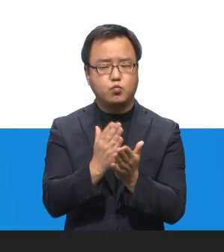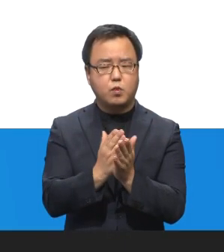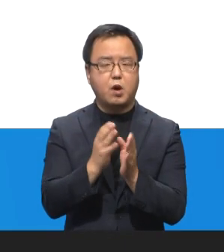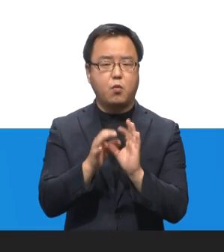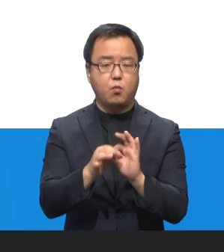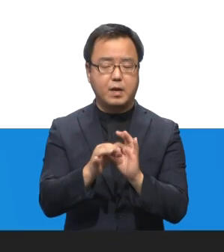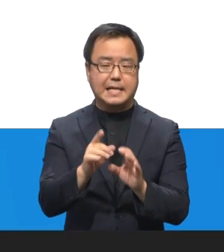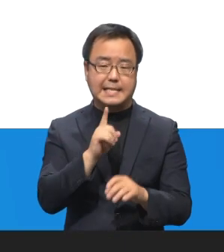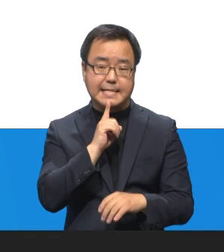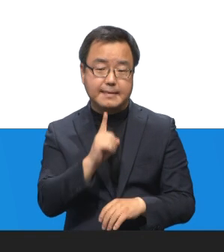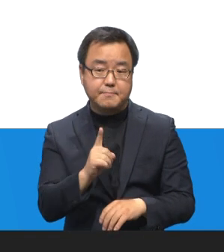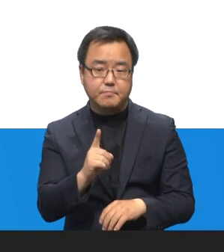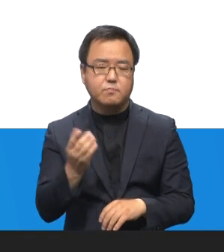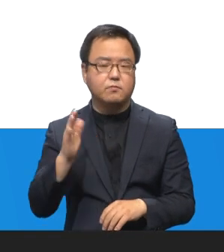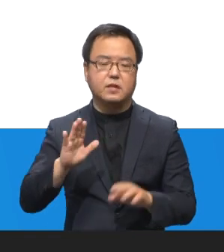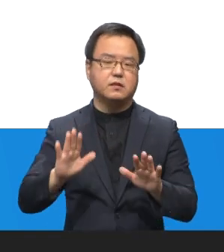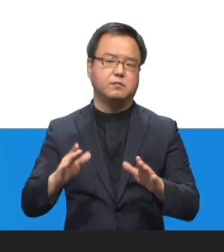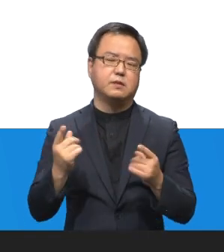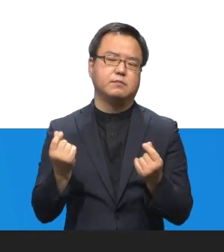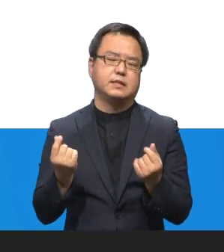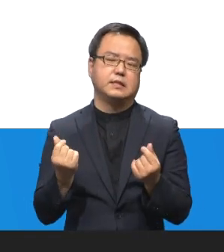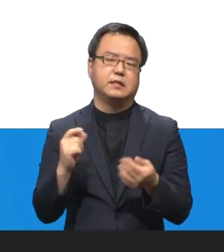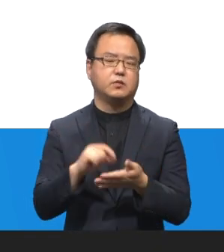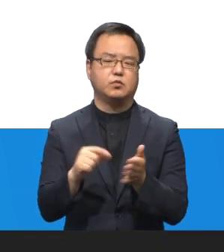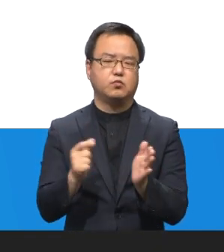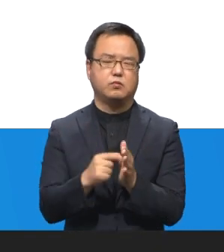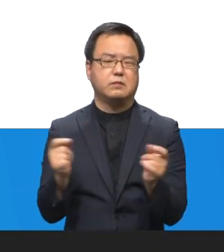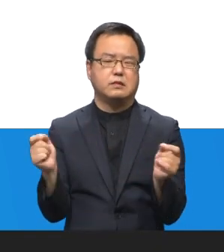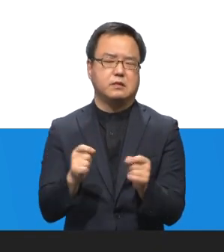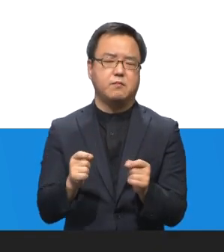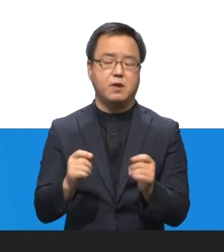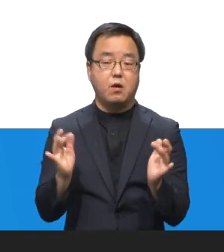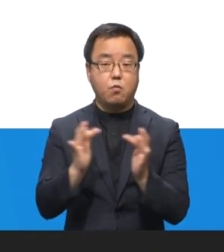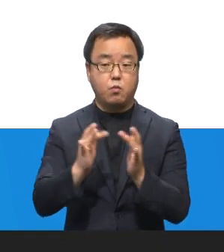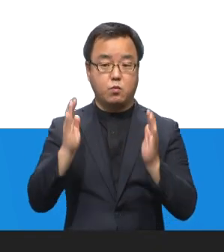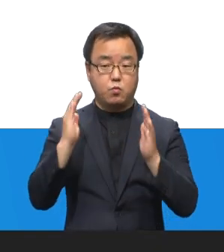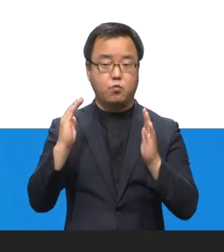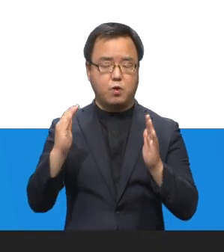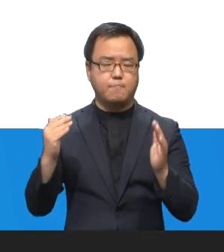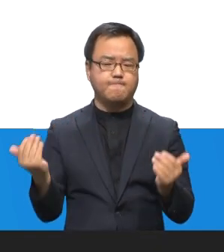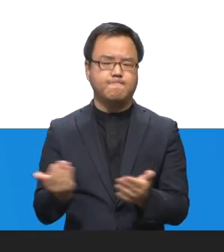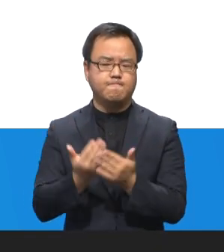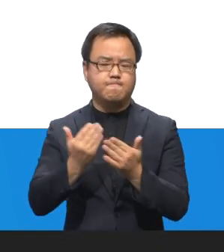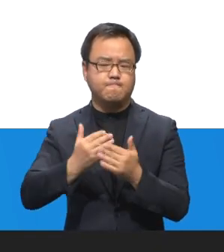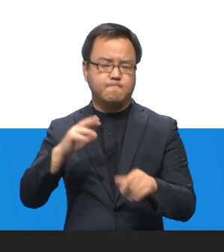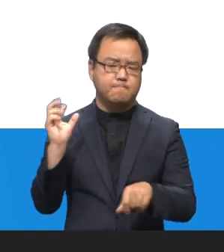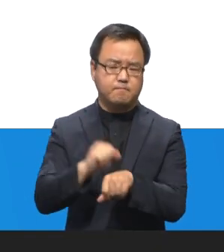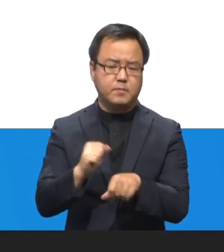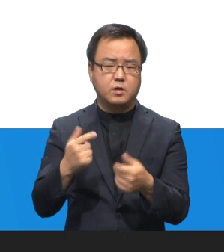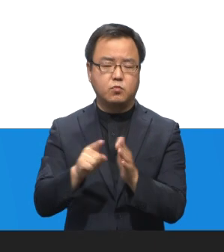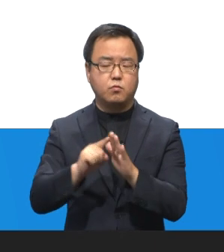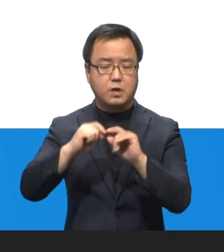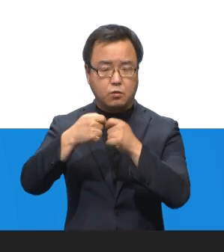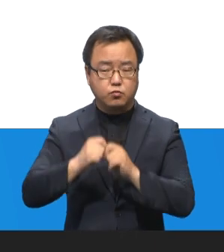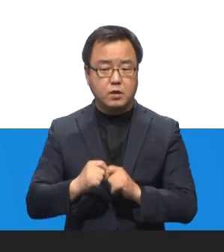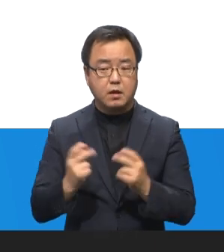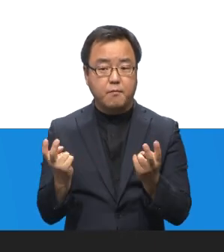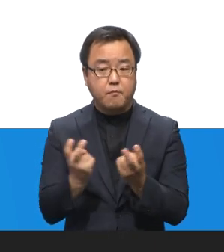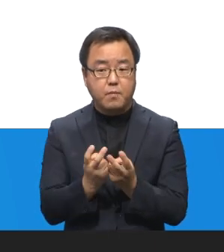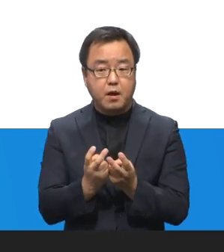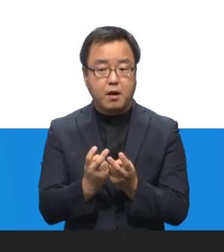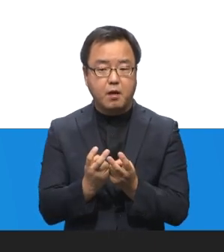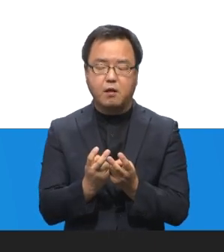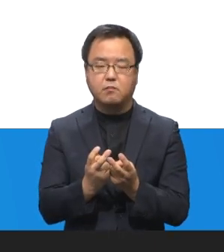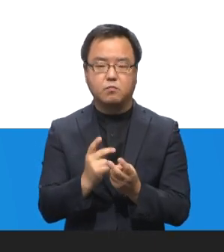정도 나왔는데 이번에도 비슷했고요. 이 원격 수업의 질을 어떻게 높일 것인가와 같은 구체적 논의는 아예 나오지도